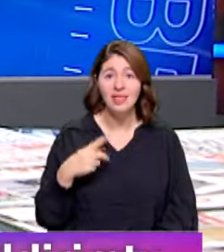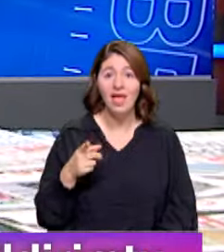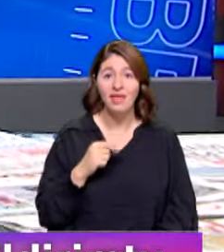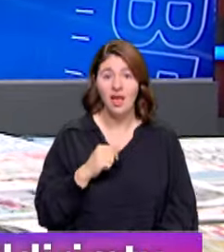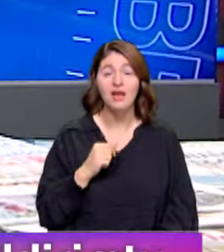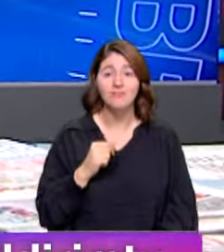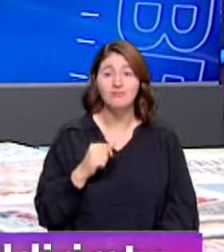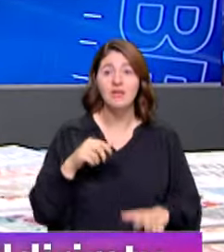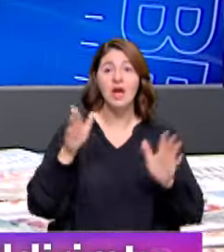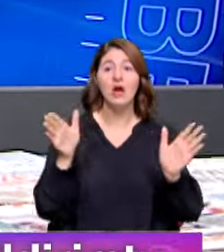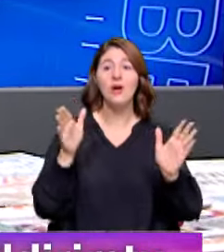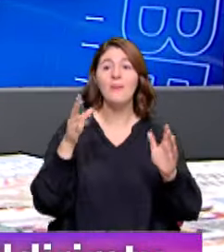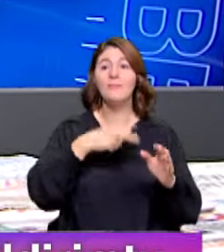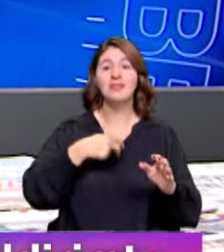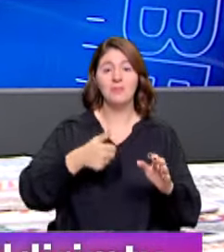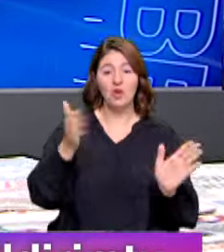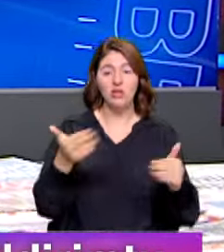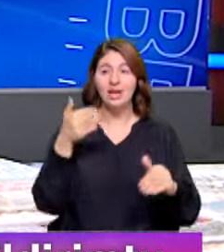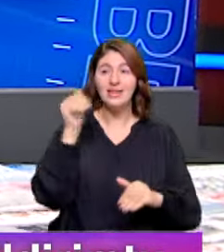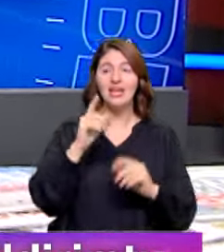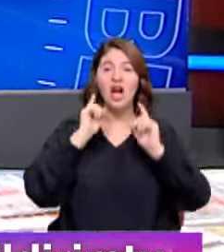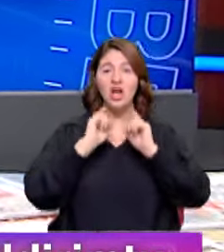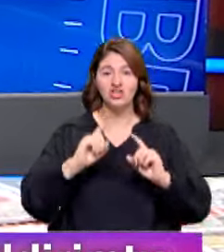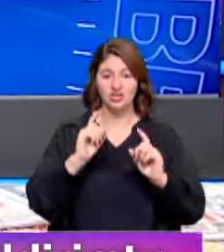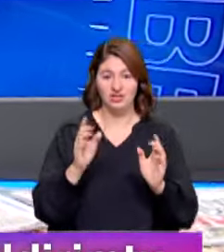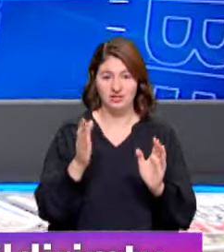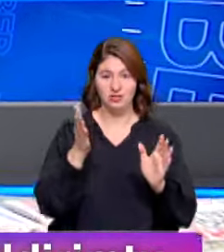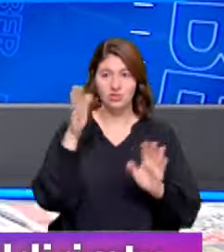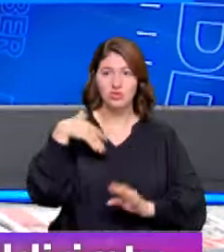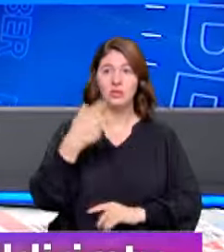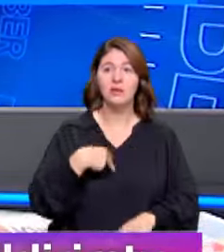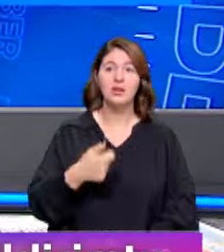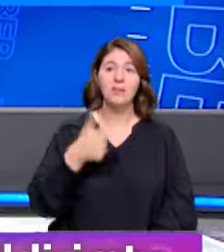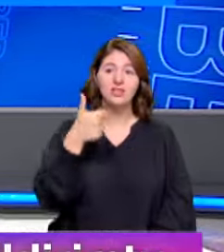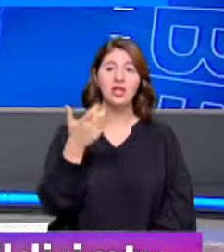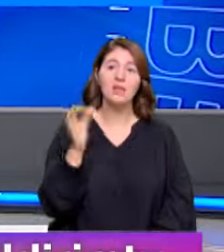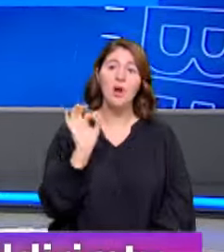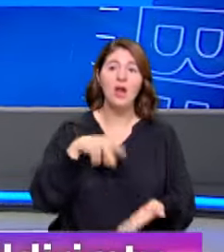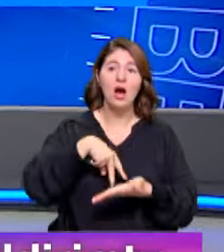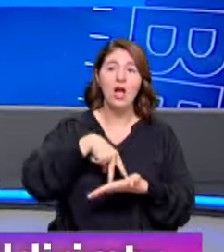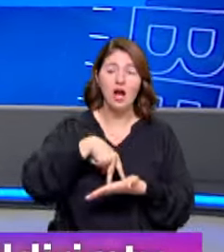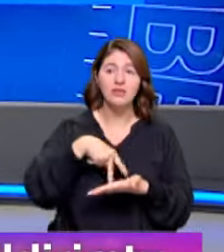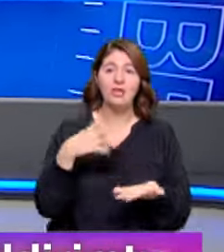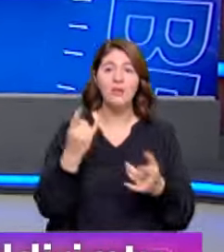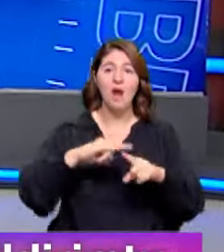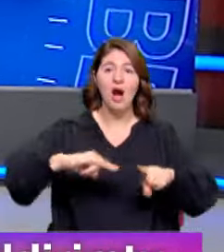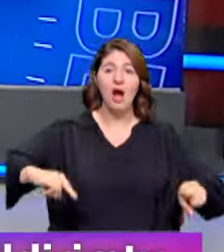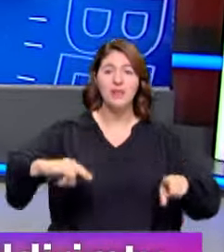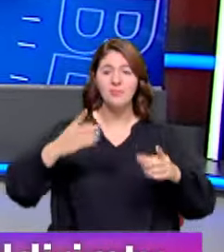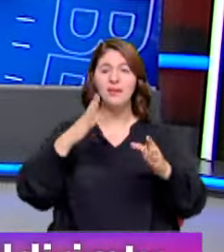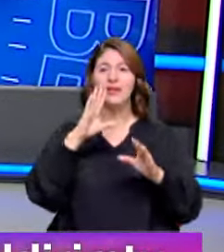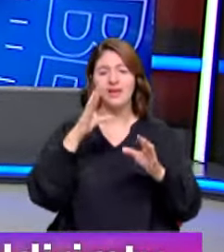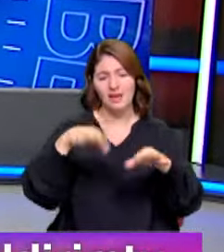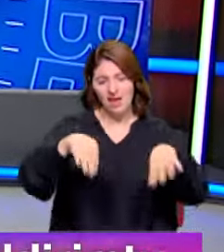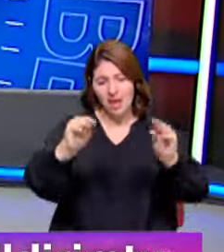belediyeye. Makam odasına gelen haciz sonrası Sayın Başkan, belediye başkanı da böyle bir halıyla, bir